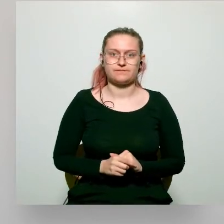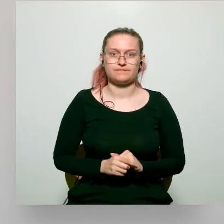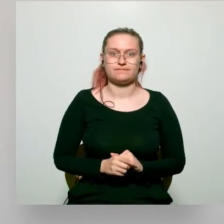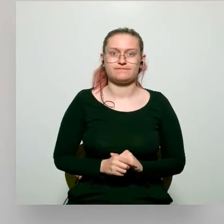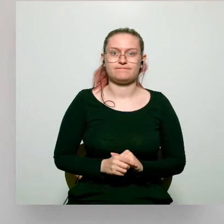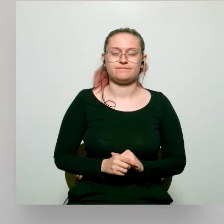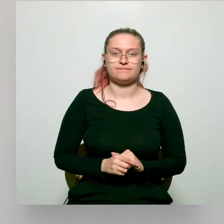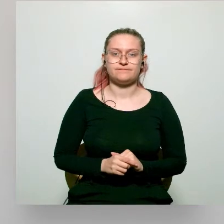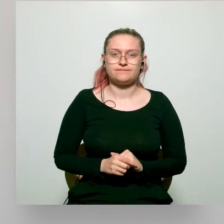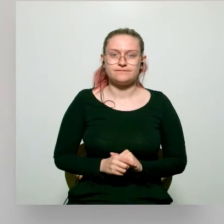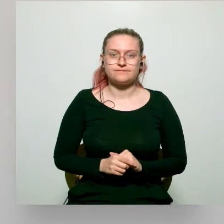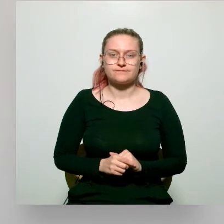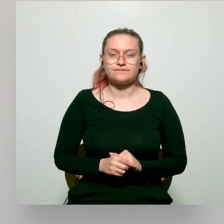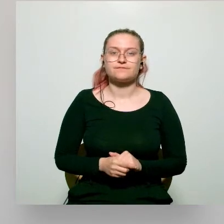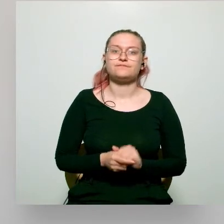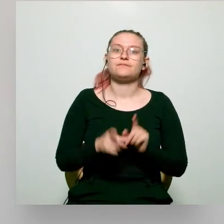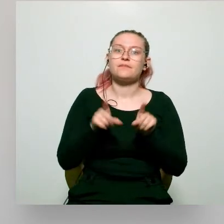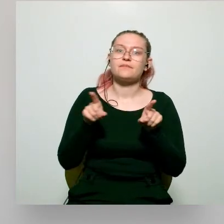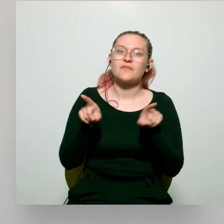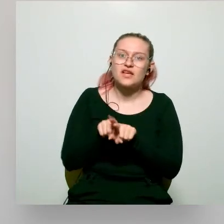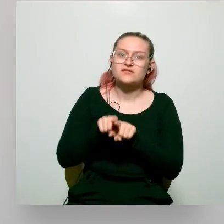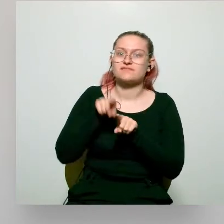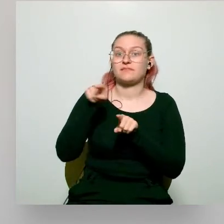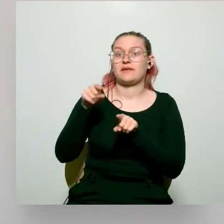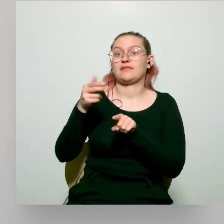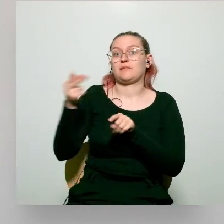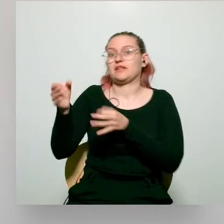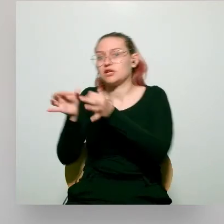okresu historycznego i w sensie sytuacji